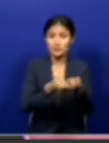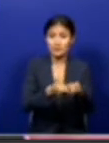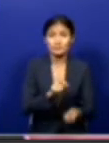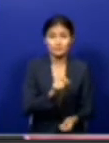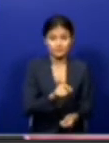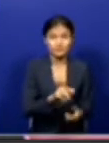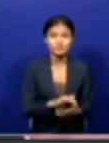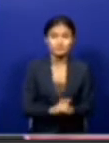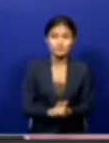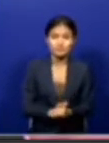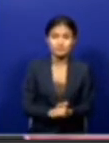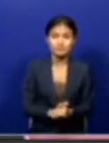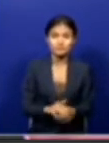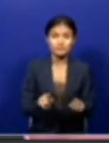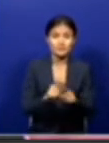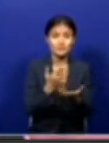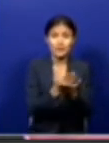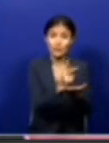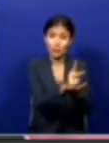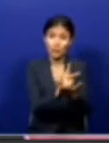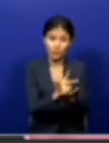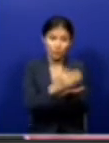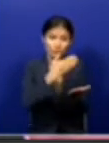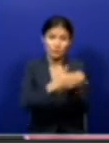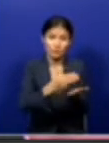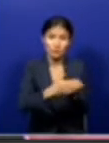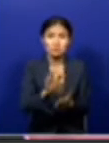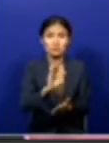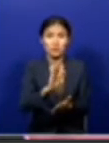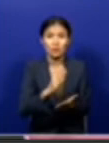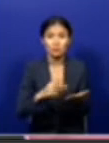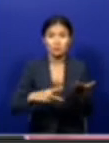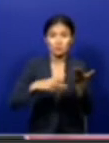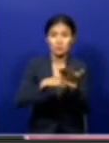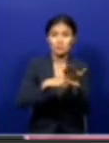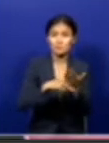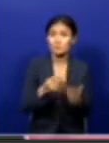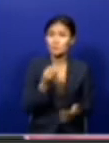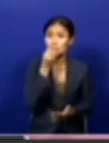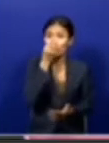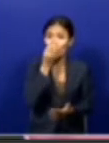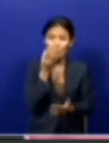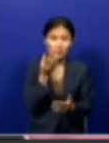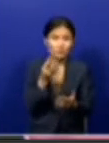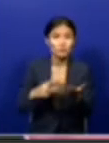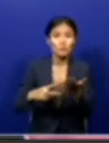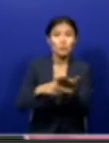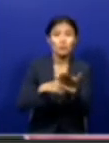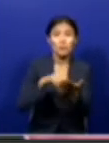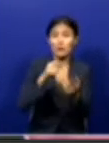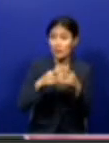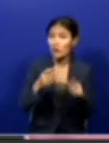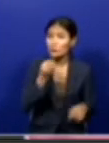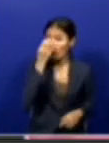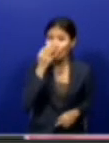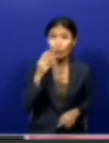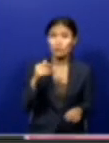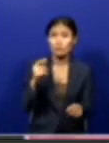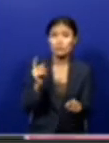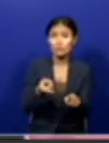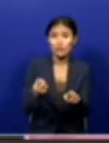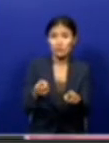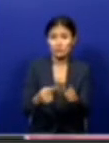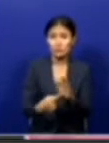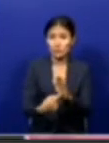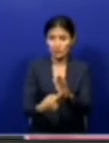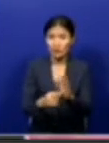ที่บอกว่าพักหนี้ธ.ก.ส.พักดอกแต่ดอกเบี้ยมันไม่ได้หยุดเดินครับผมยกตัวอย่างครับ